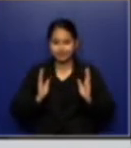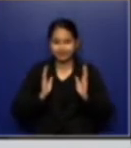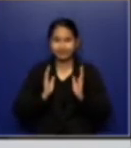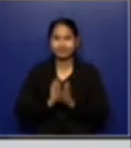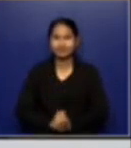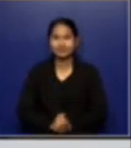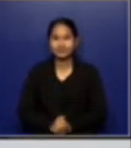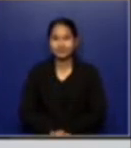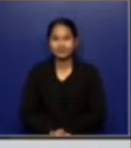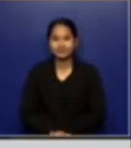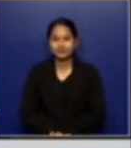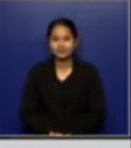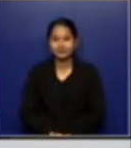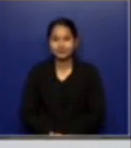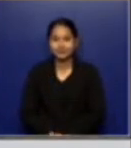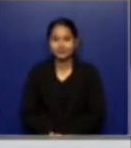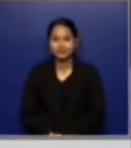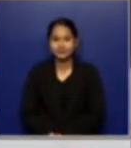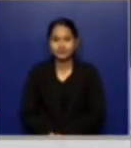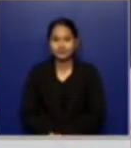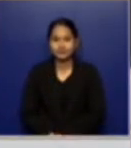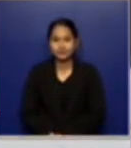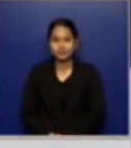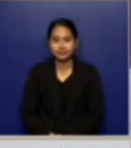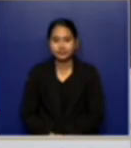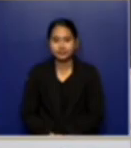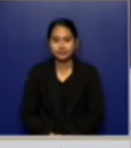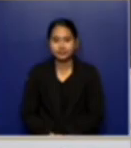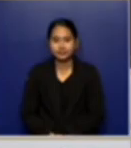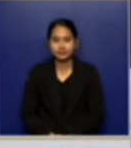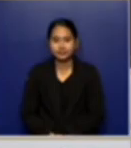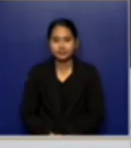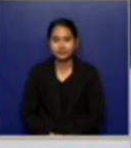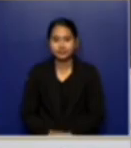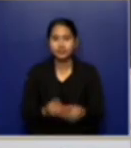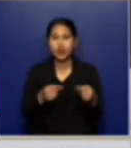ครับขอบคุณครับต่อไปครับคุณจักรรัฐผู้ช่วยหลังจากนั้น